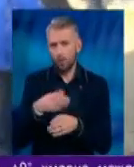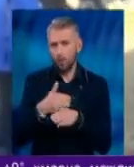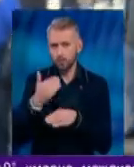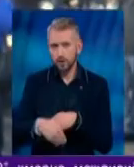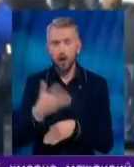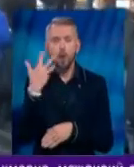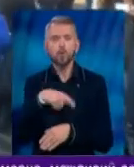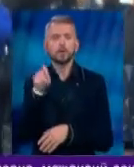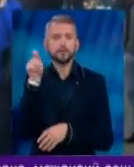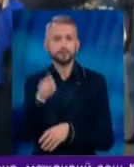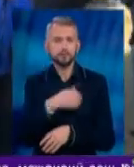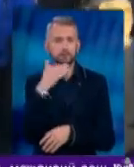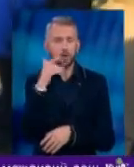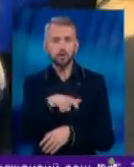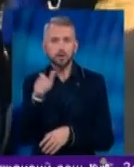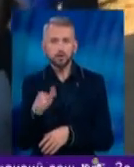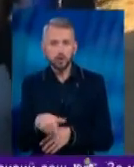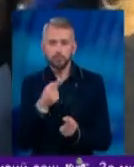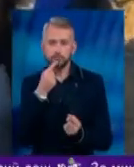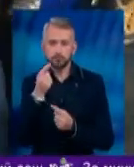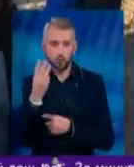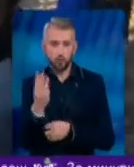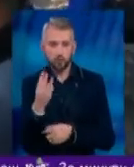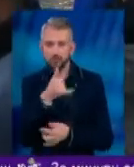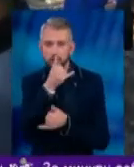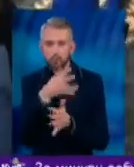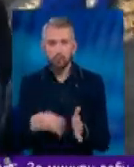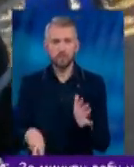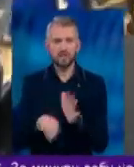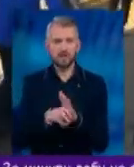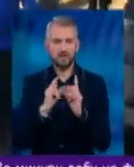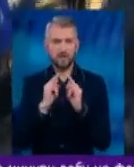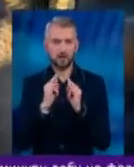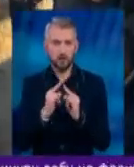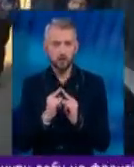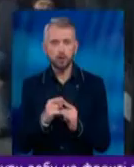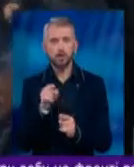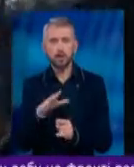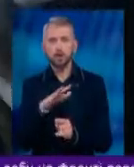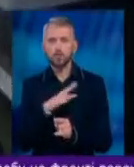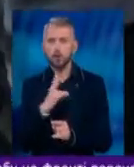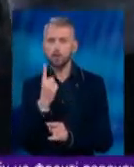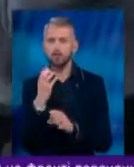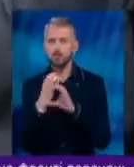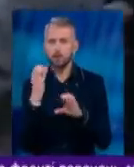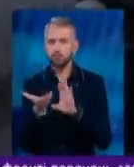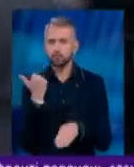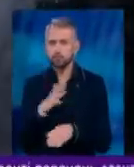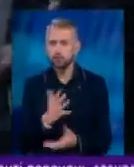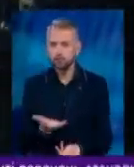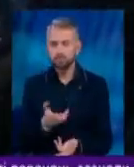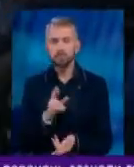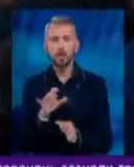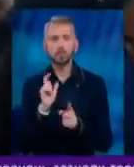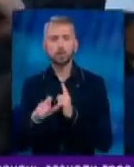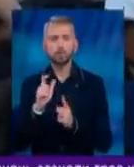ж дістався станції, багато пасажирів віддаленого району не змогли сісти в електричку, яка до того ж була на вагон коротшою. Як